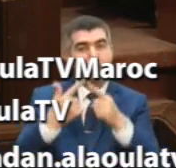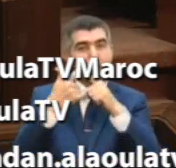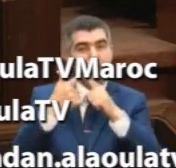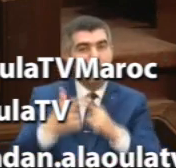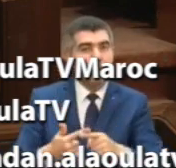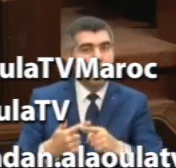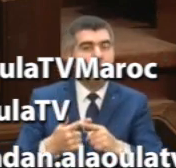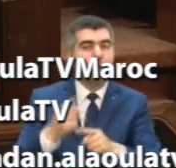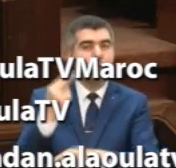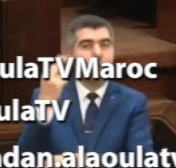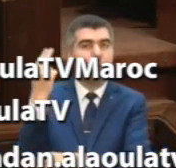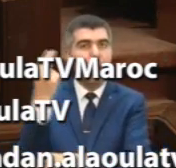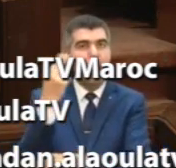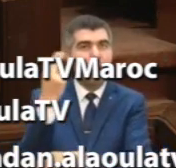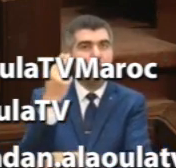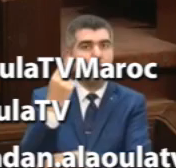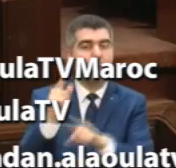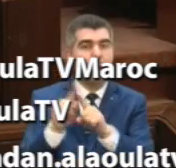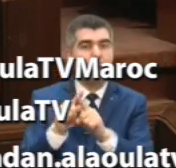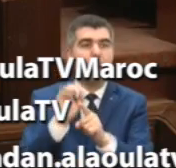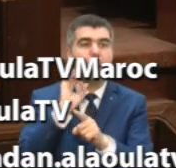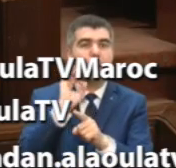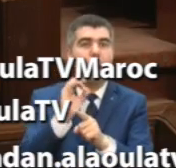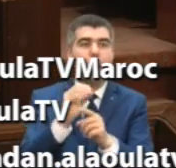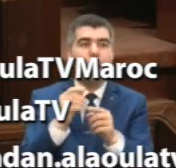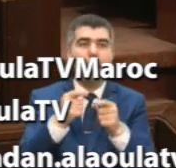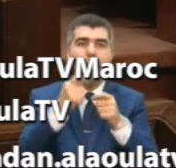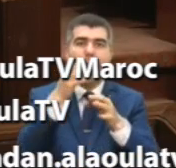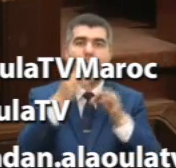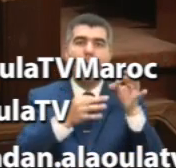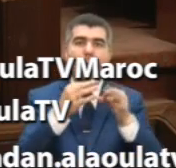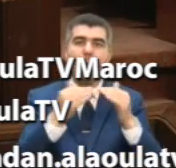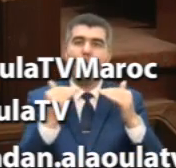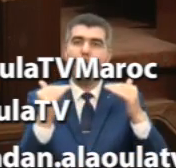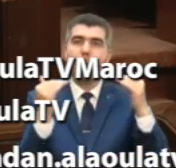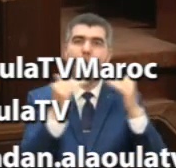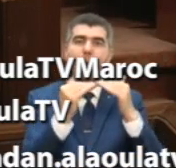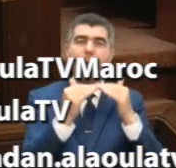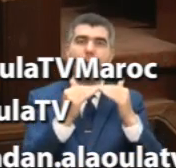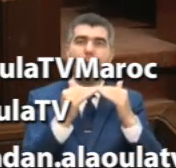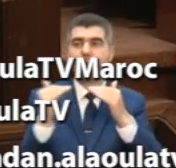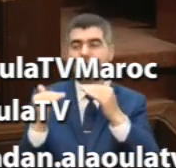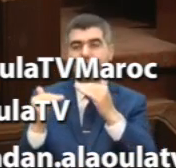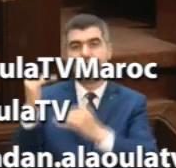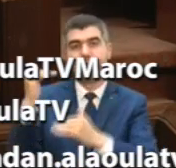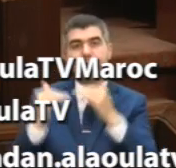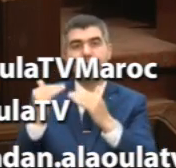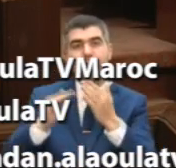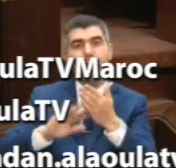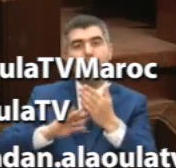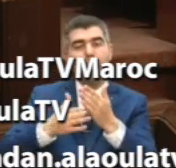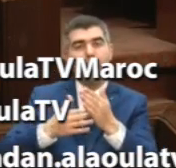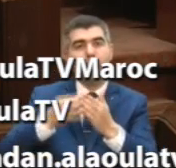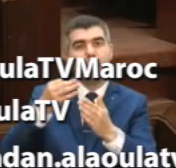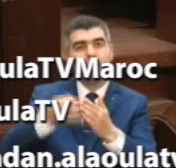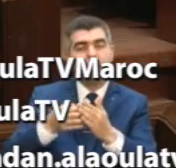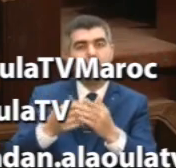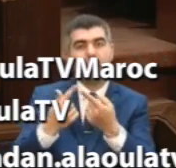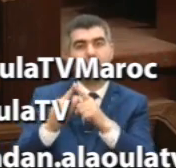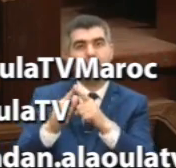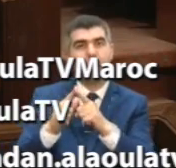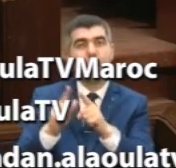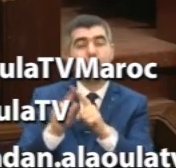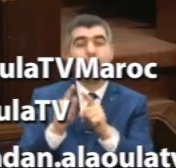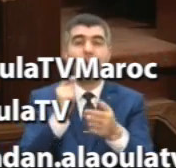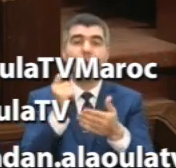تخصص للجامعات تكون فيها واحد العداله مجاليه، تكون فيها واحد المحاربه ديال الفوائق اللي كاين ما بين هذه الجامعات، لانه طلبتنا